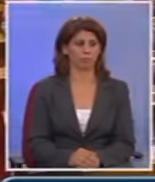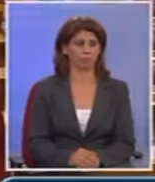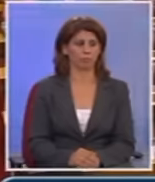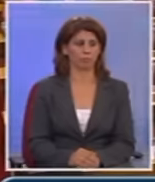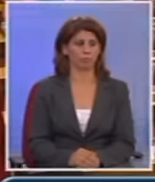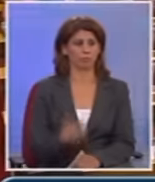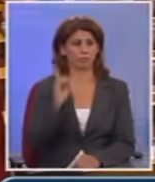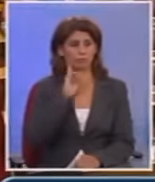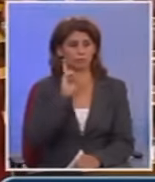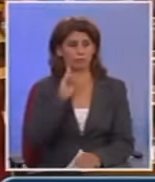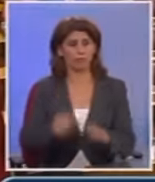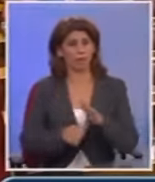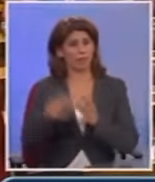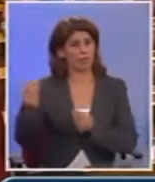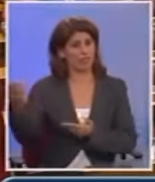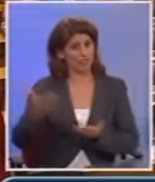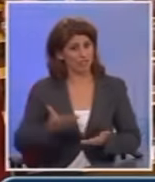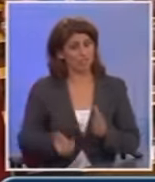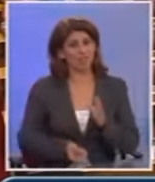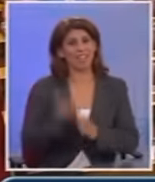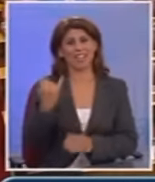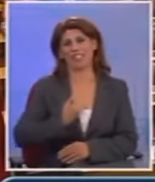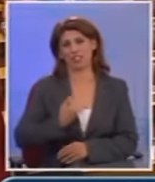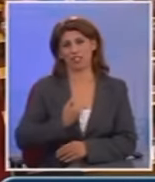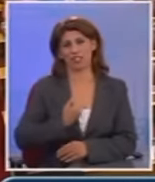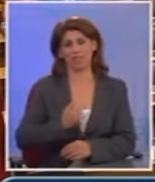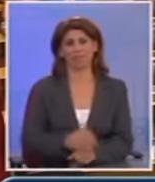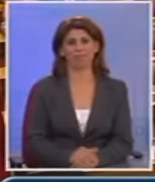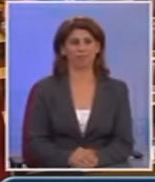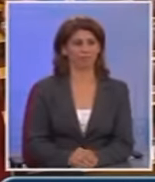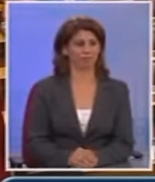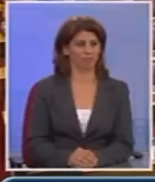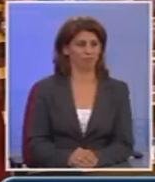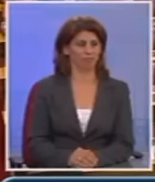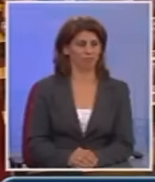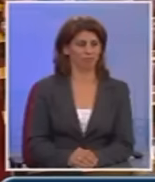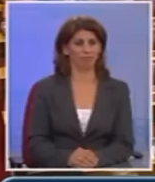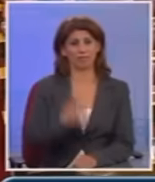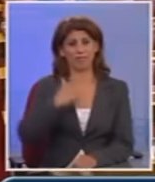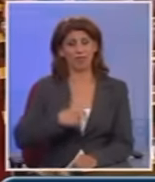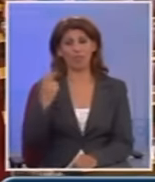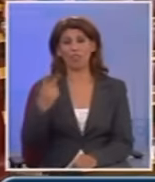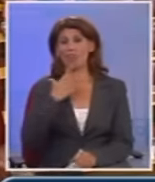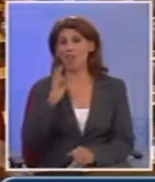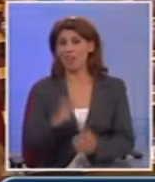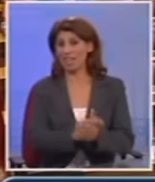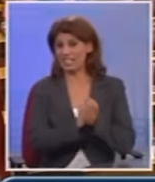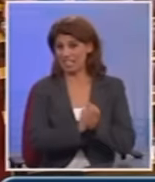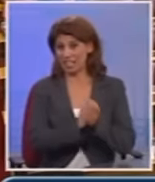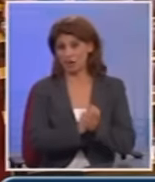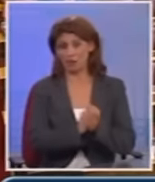Κυρία Πρόεδρε, σας καλωσορίζουμε τη νέα σας ιδιότητα. Εγώ έχω δύο λόγους να σας συγχαρώ.